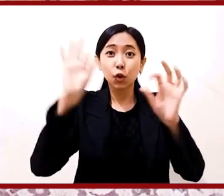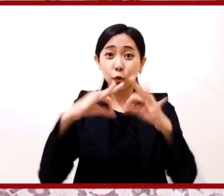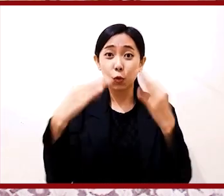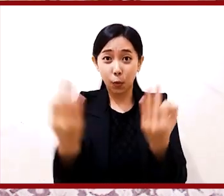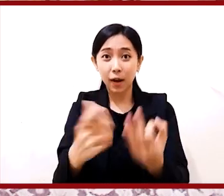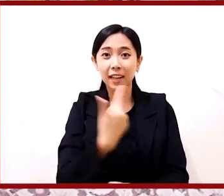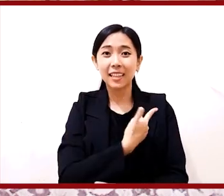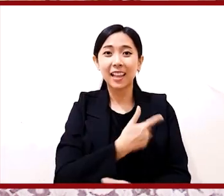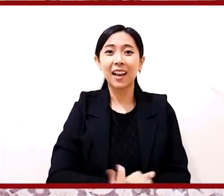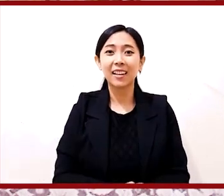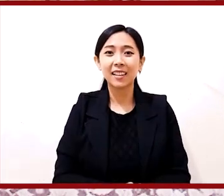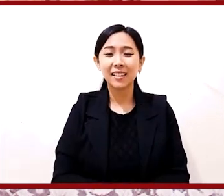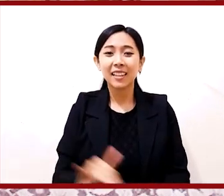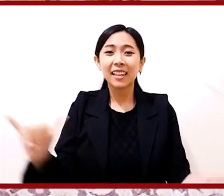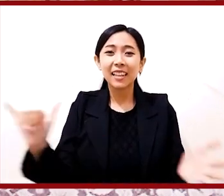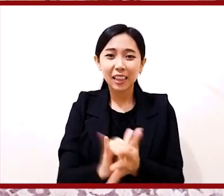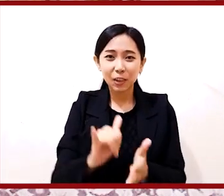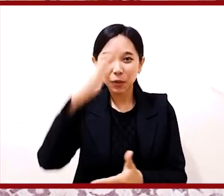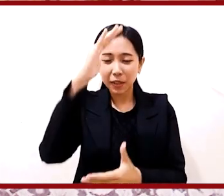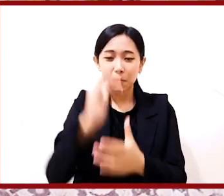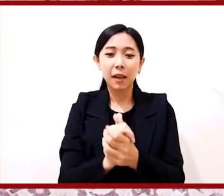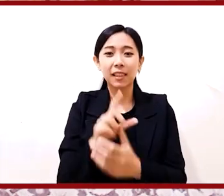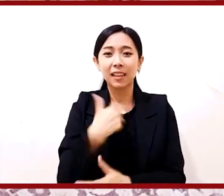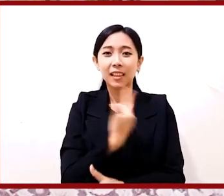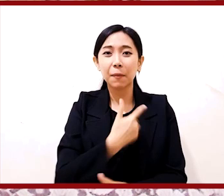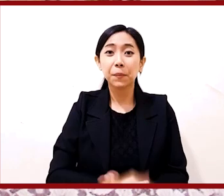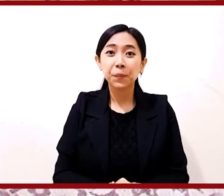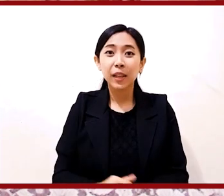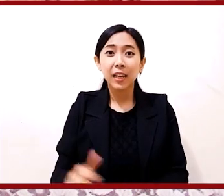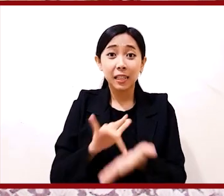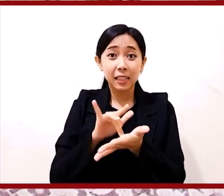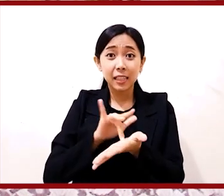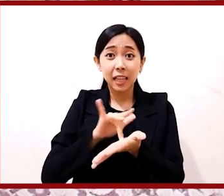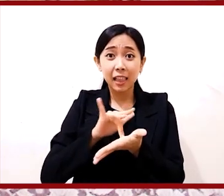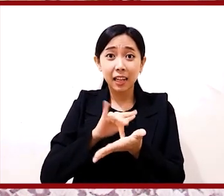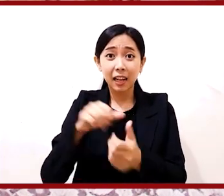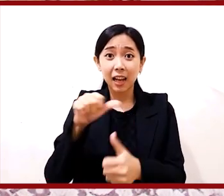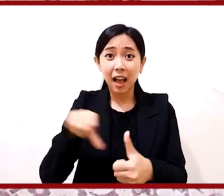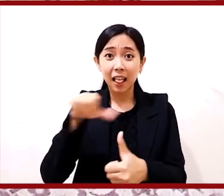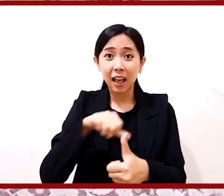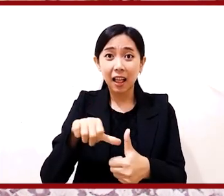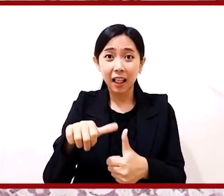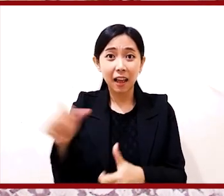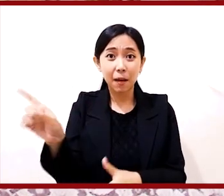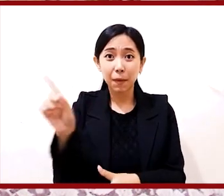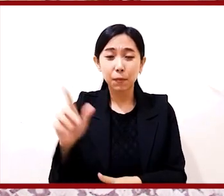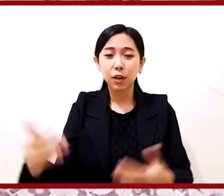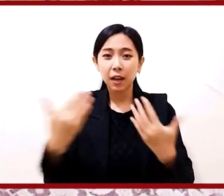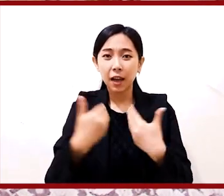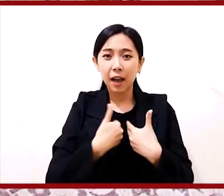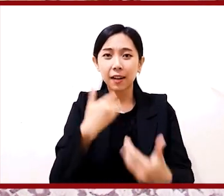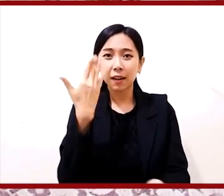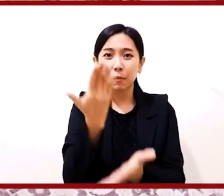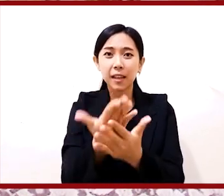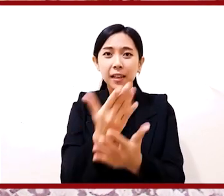demi orang-orang yang kita kasihi. Inilah keyakinan iman kita, bahwa di tengah keadaan seperti apapun,